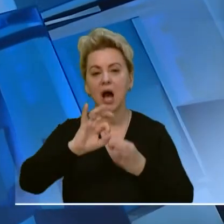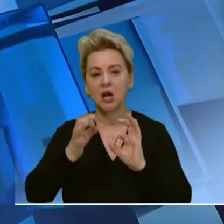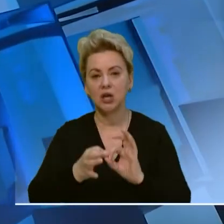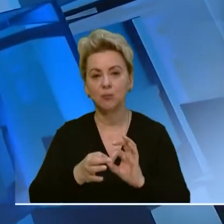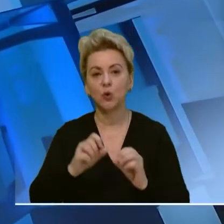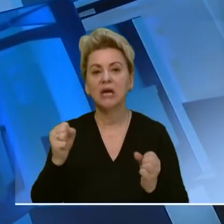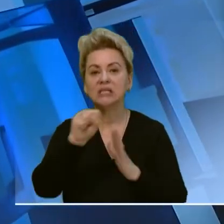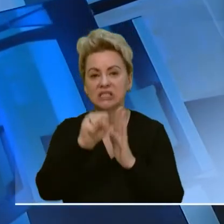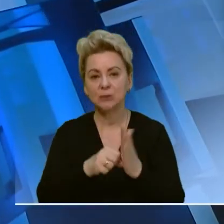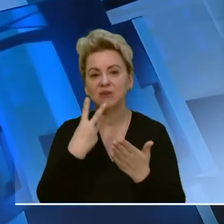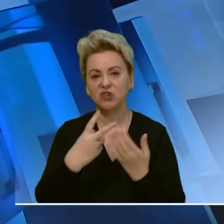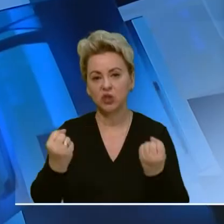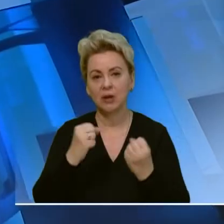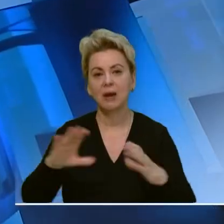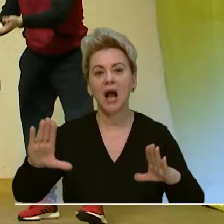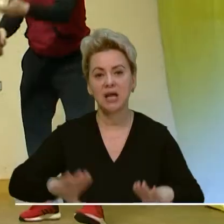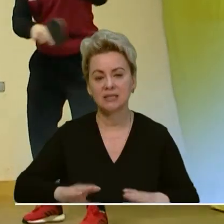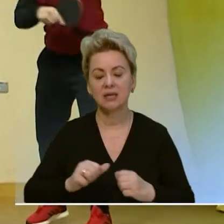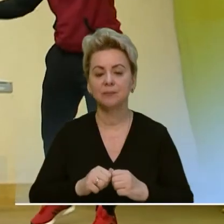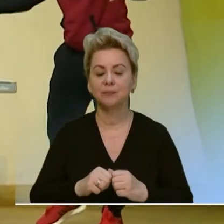по зимним видам спорта в Казани.